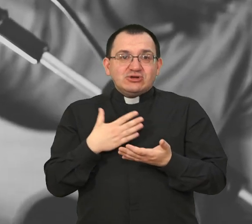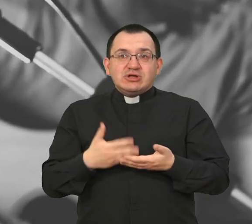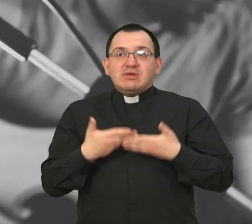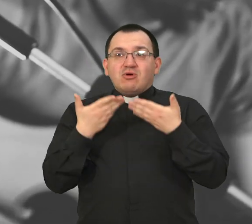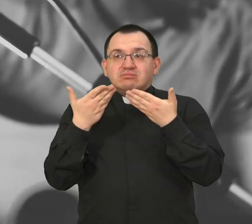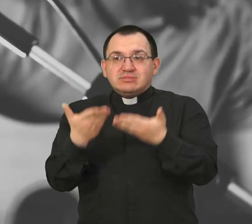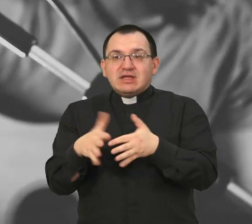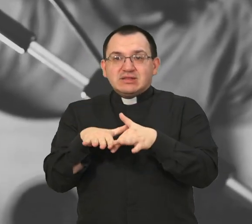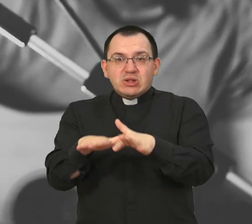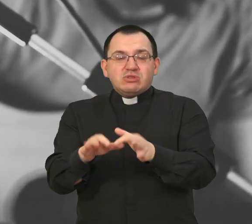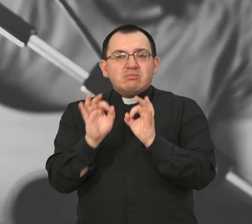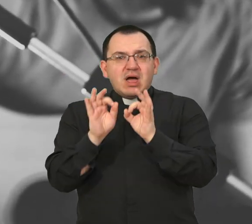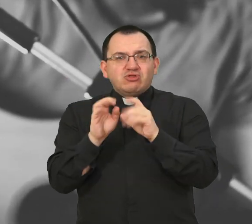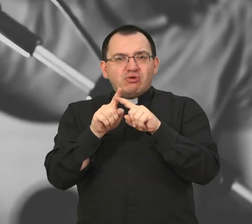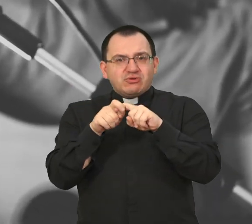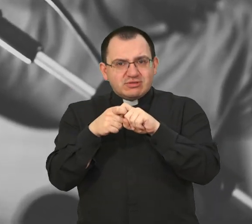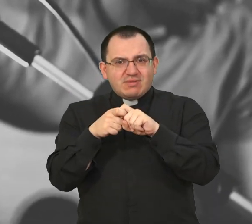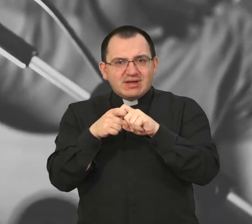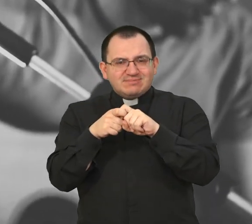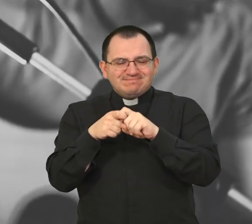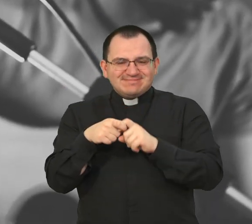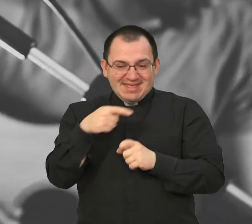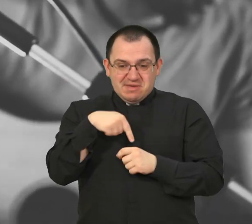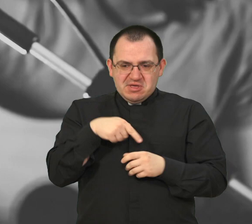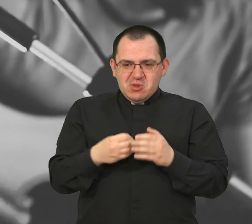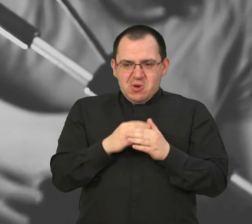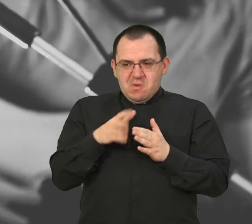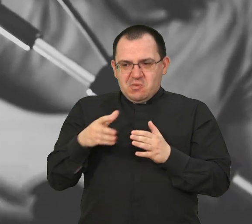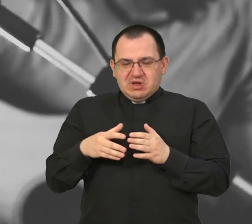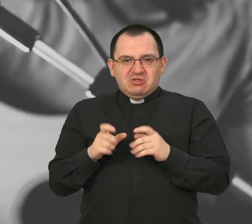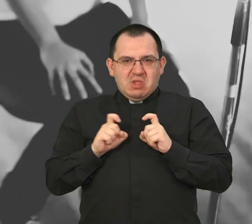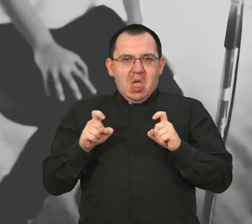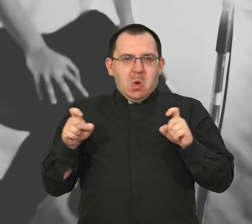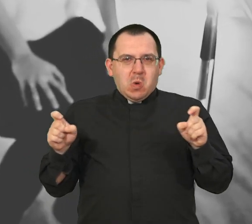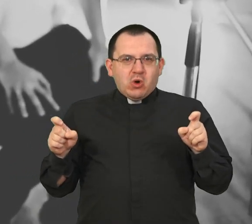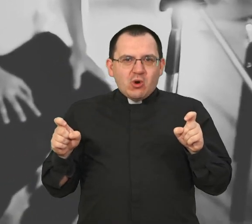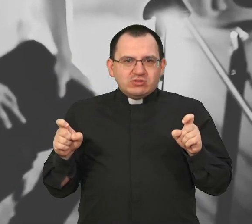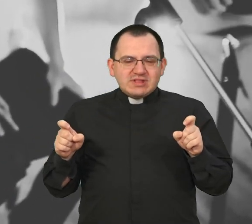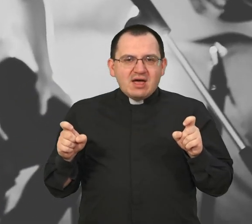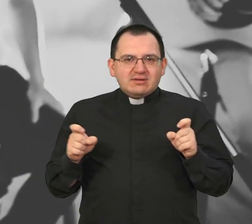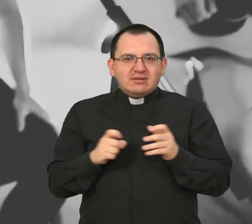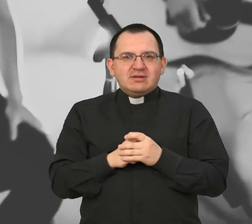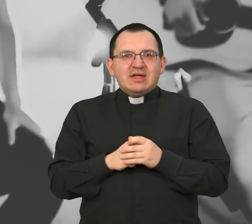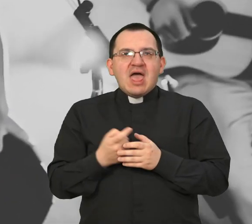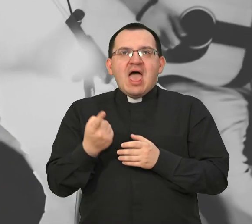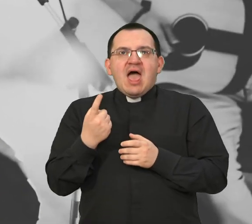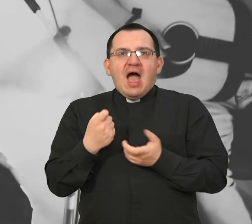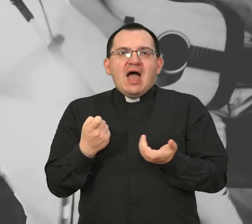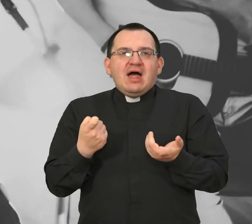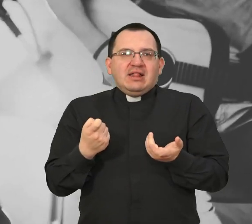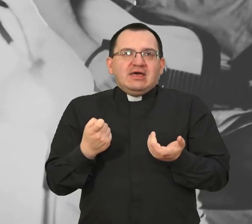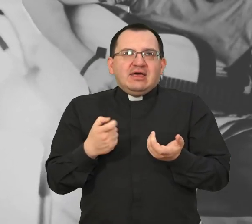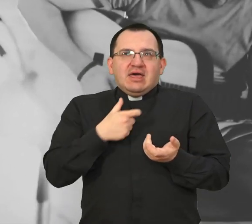dobar proizvod. Malo je ludo što smo to osnovali, odnosno pokrenuli tek u koroni, odnosno baš u koroni, ali